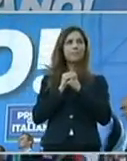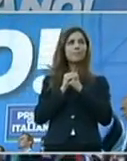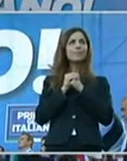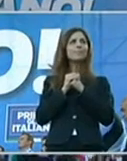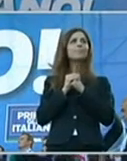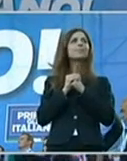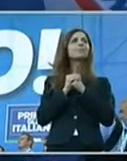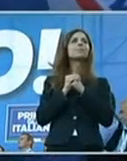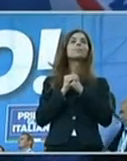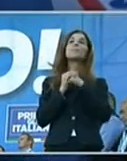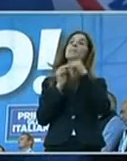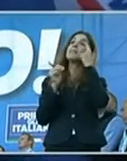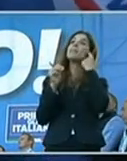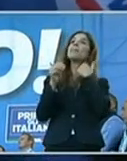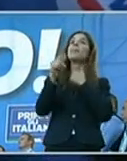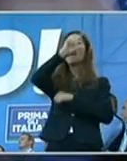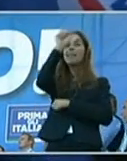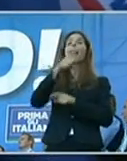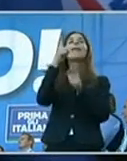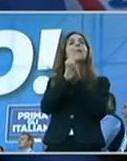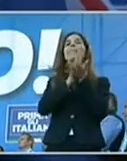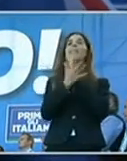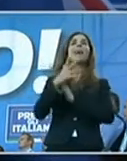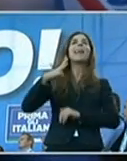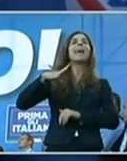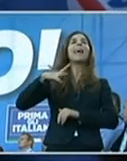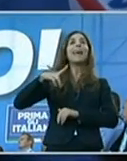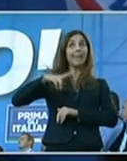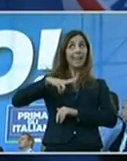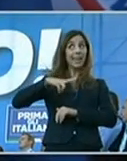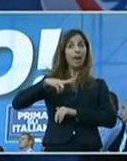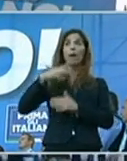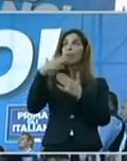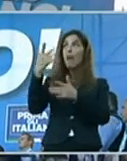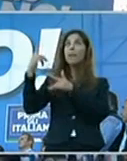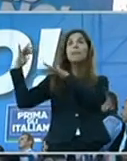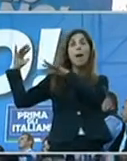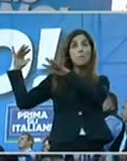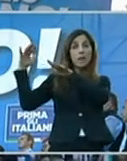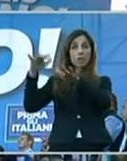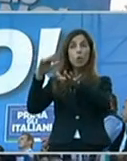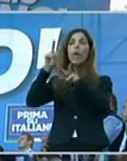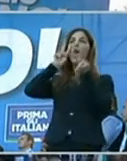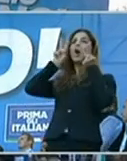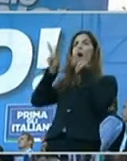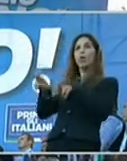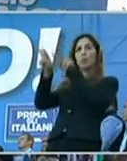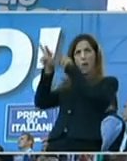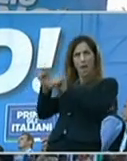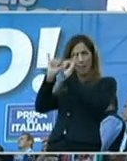Un'Italia che si arricchisca grazie a un'immigrazione controllata e